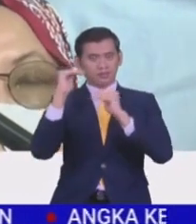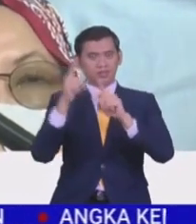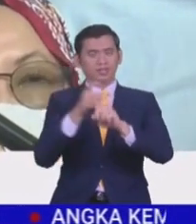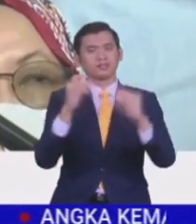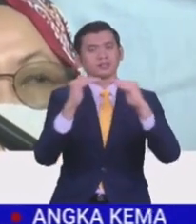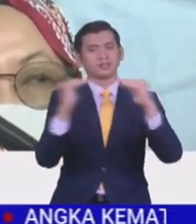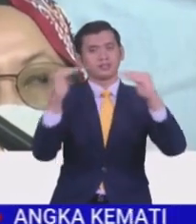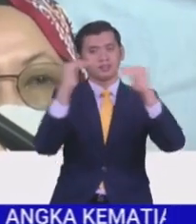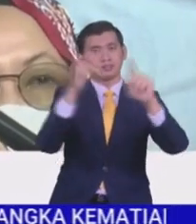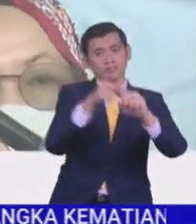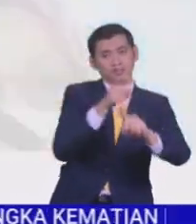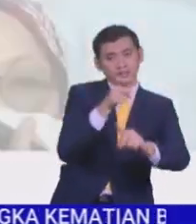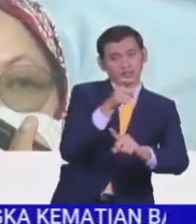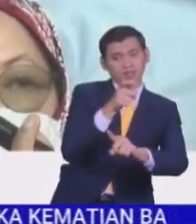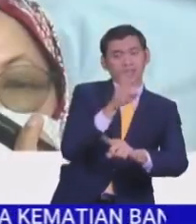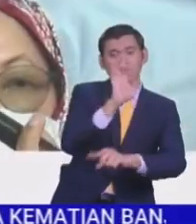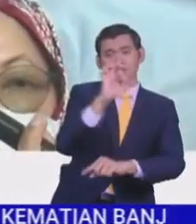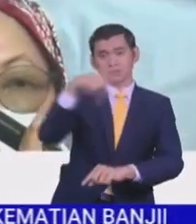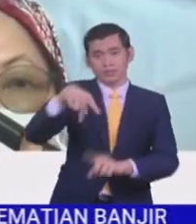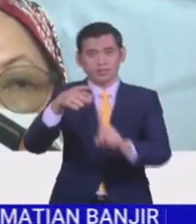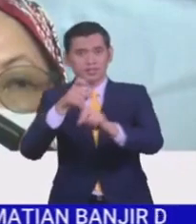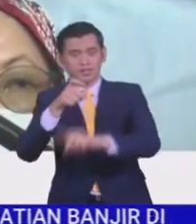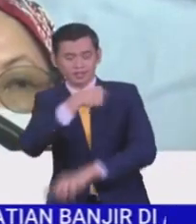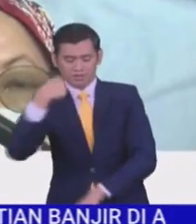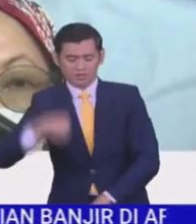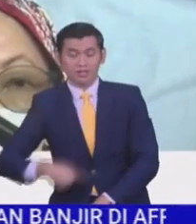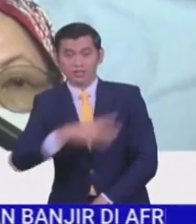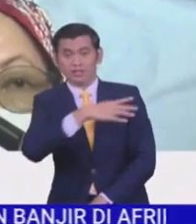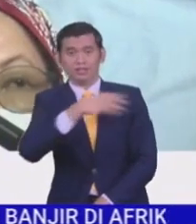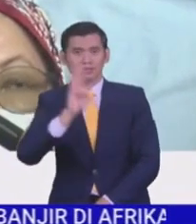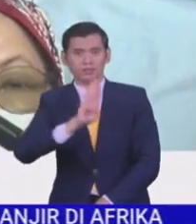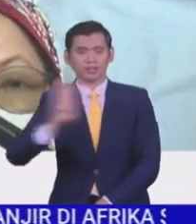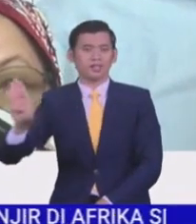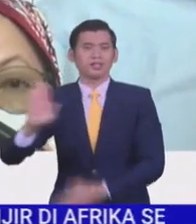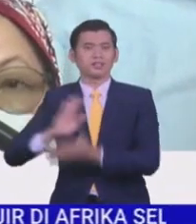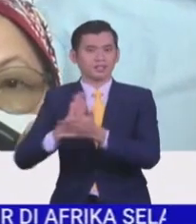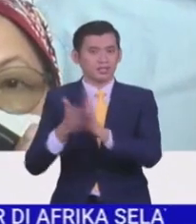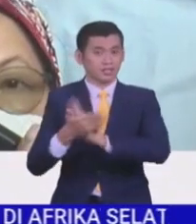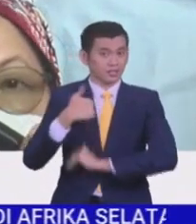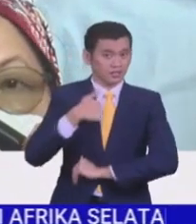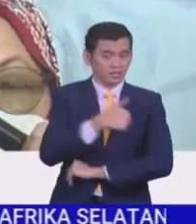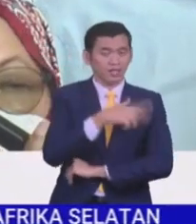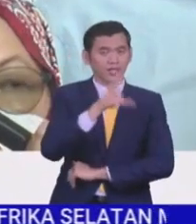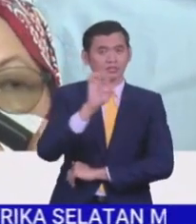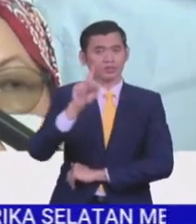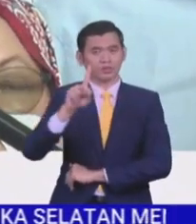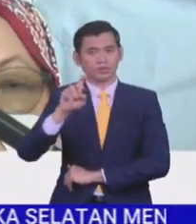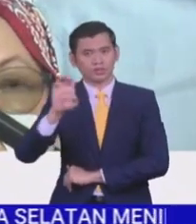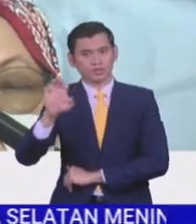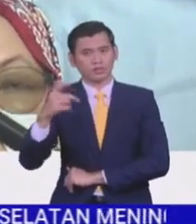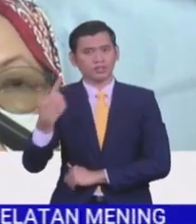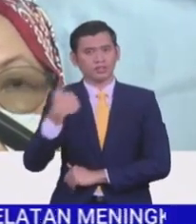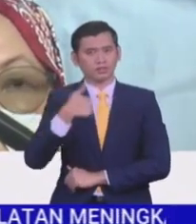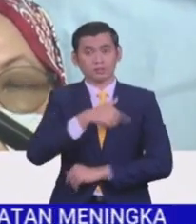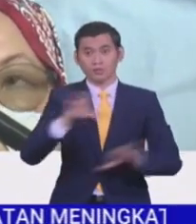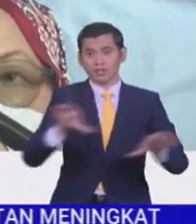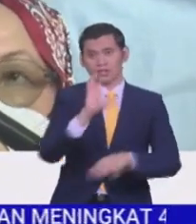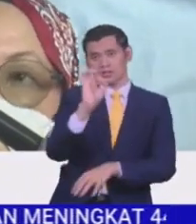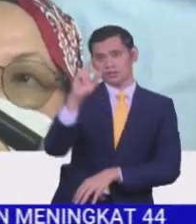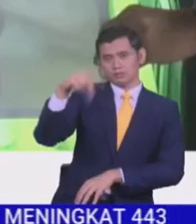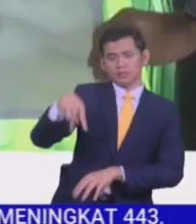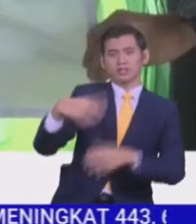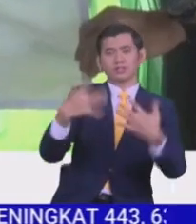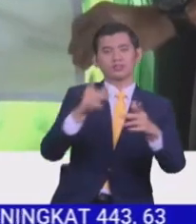daripada China dan juga daripada Barat. Dan sebab itulah NRCOE juga akan diberikan tanggungjawab untuk membina standard-standard